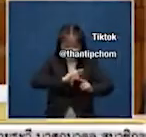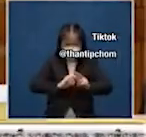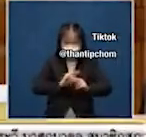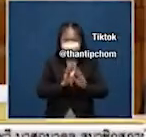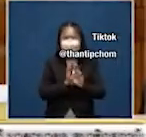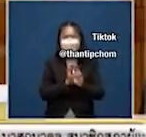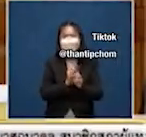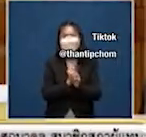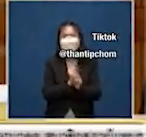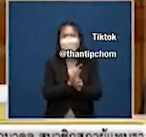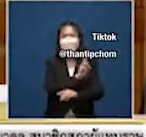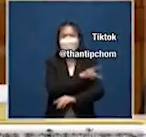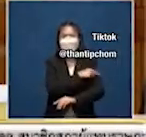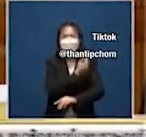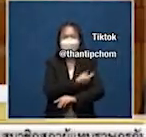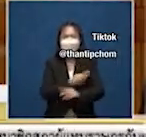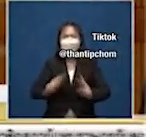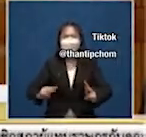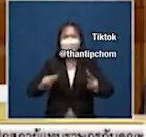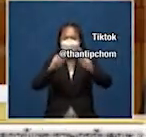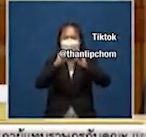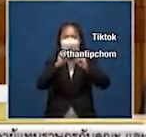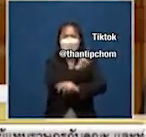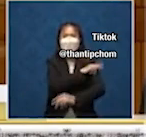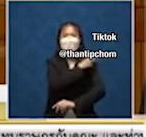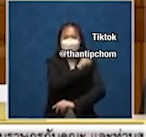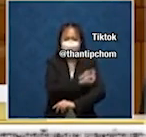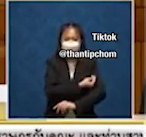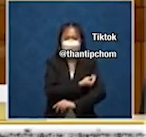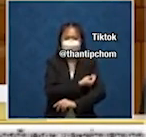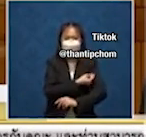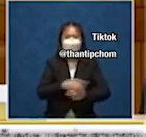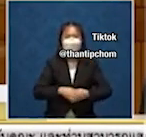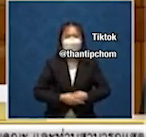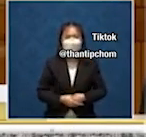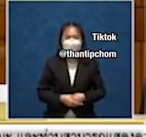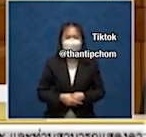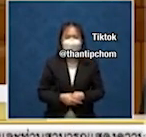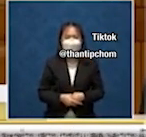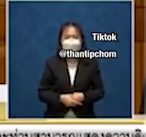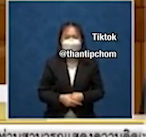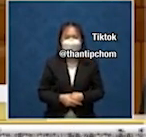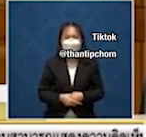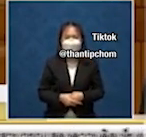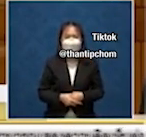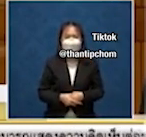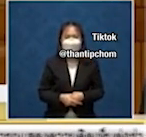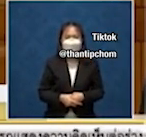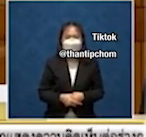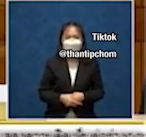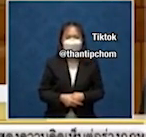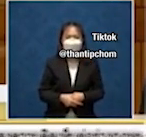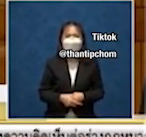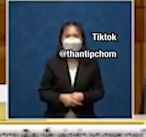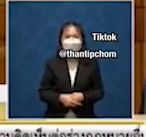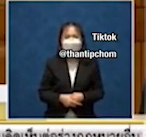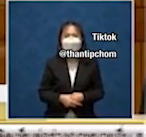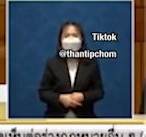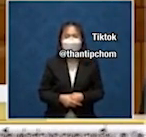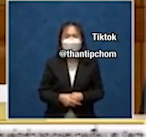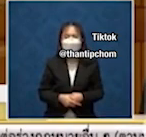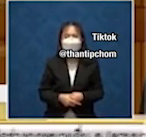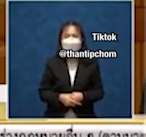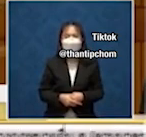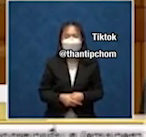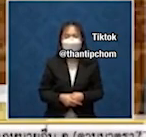ทำเยอะเมื่อยข้อมูลเยอะมาก เอาเมื่อยเดี๋ยว ให้โซเชียลไ ป